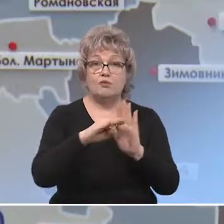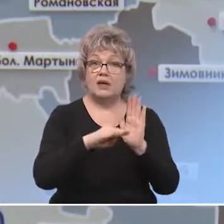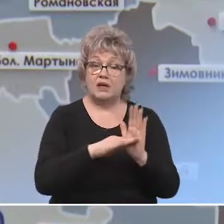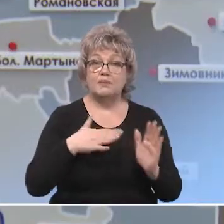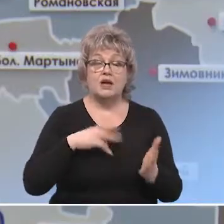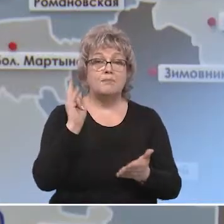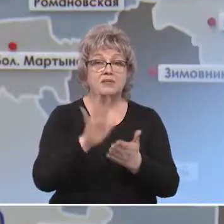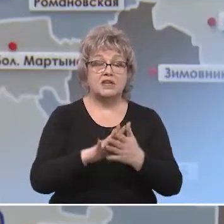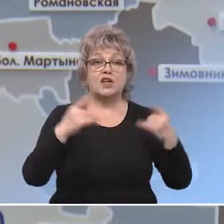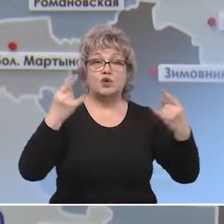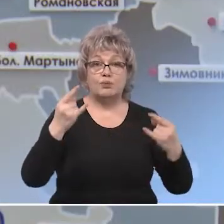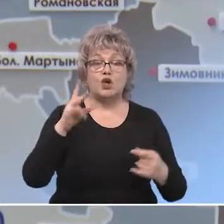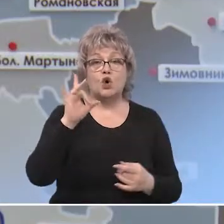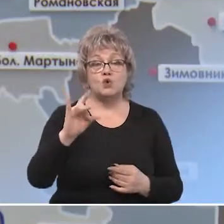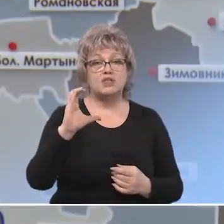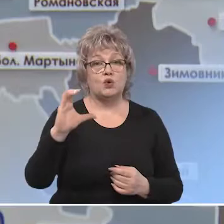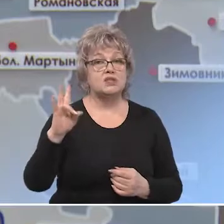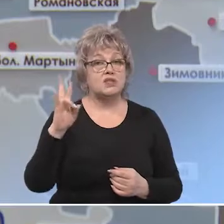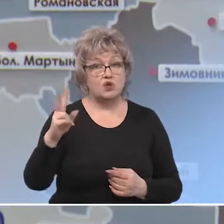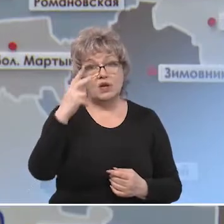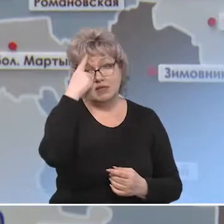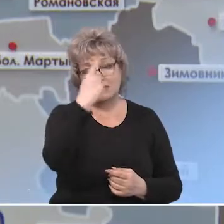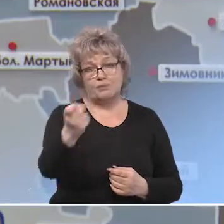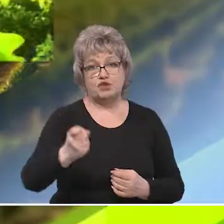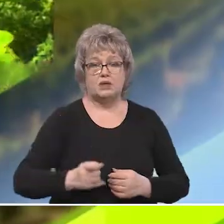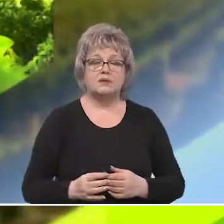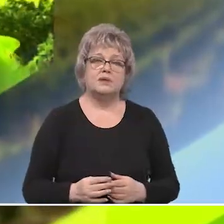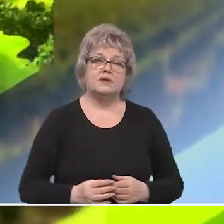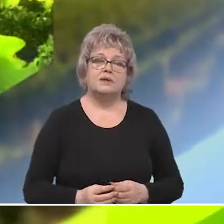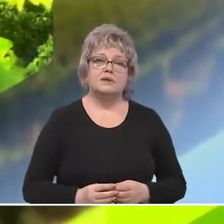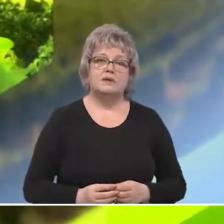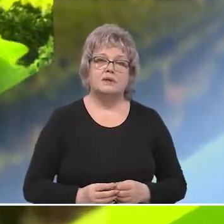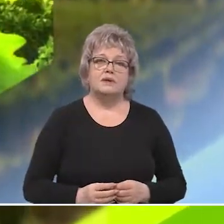Далее в программе наша постоянная рубрика «Россельхознадзор сообщает».